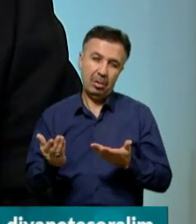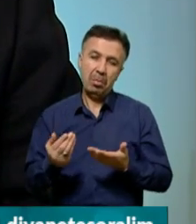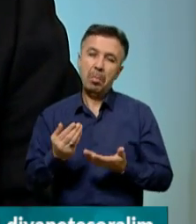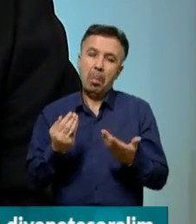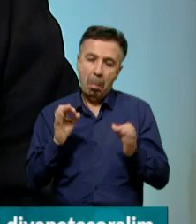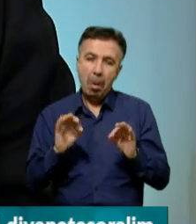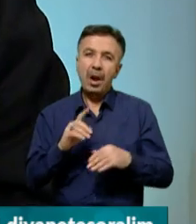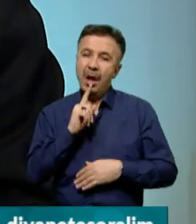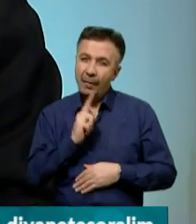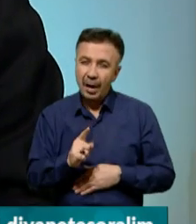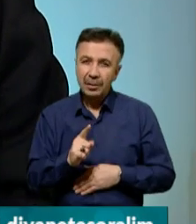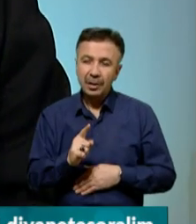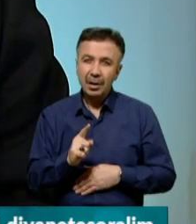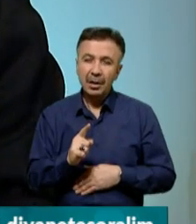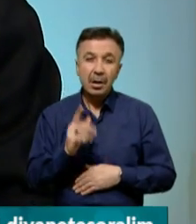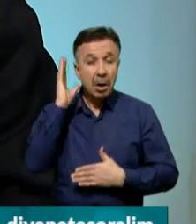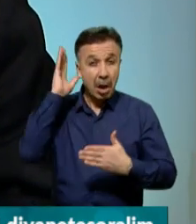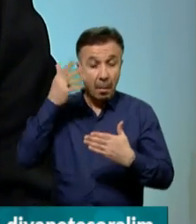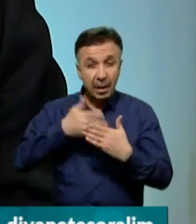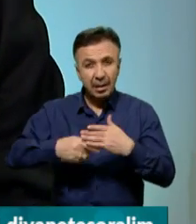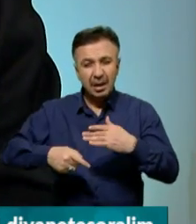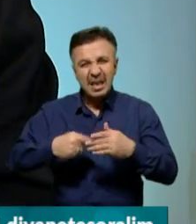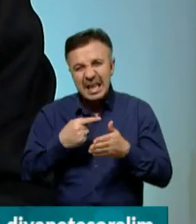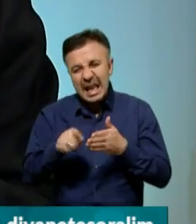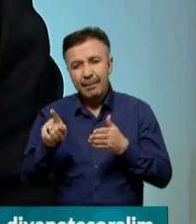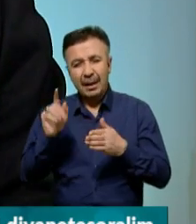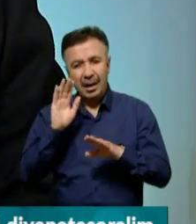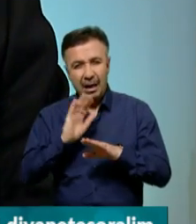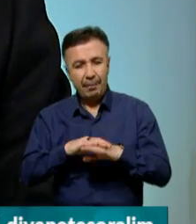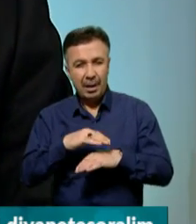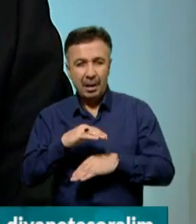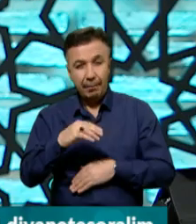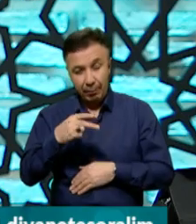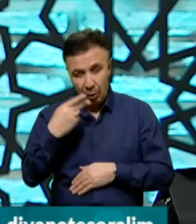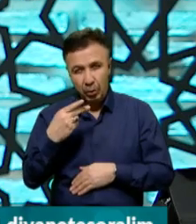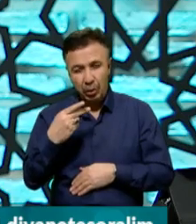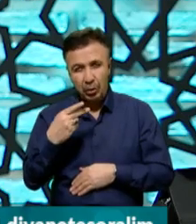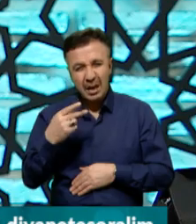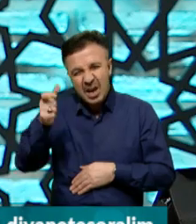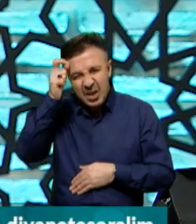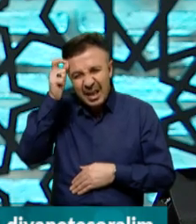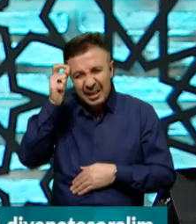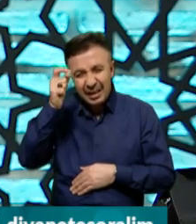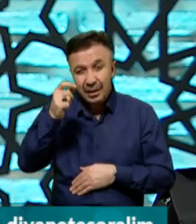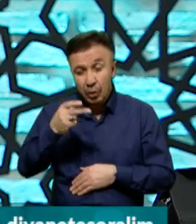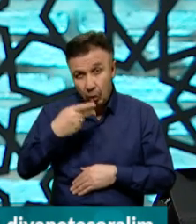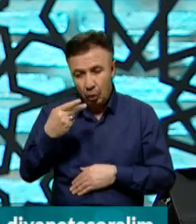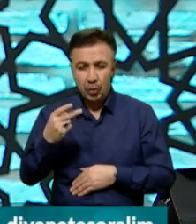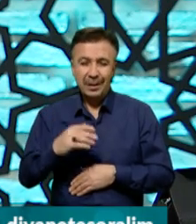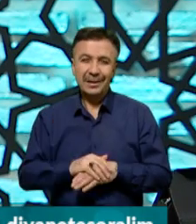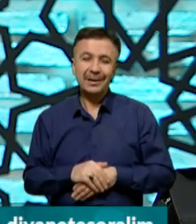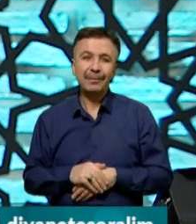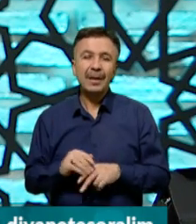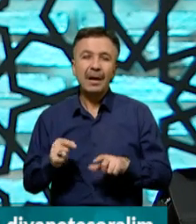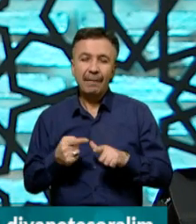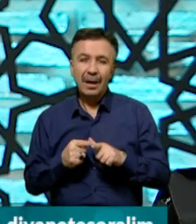ibadetleri iptal eden bir söz şeytanın bir sözüdür. Bundan uzak durmak lazım. Eyvallah. Fahri Bey selamlarını iletmiş efendim size. Diyor